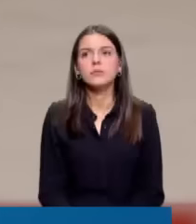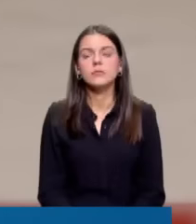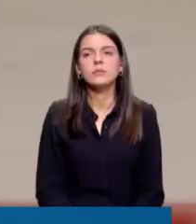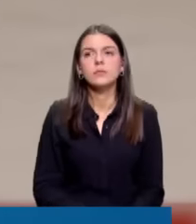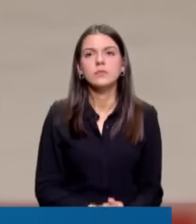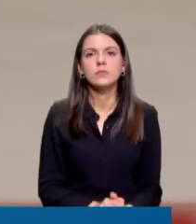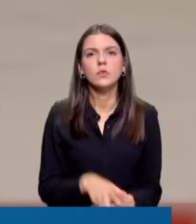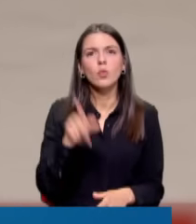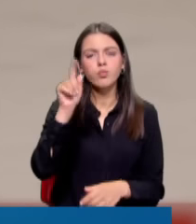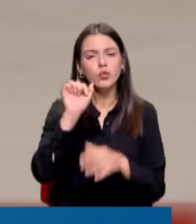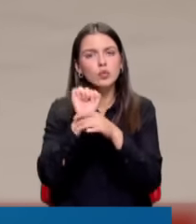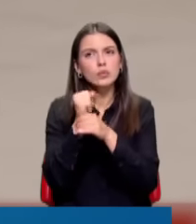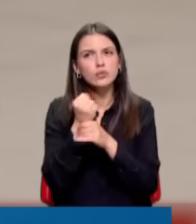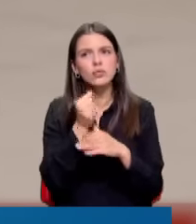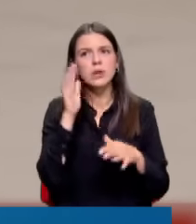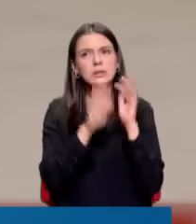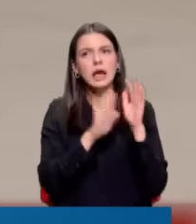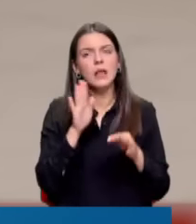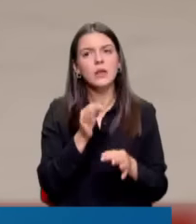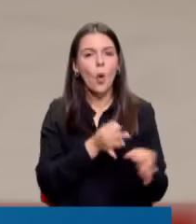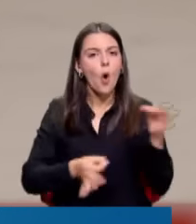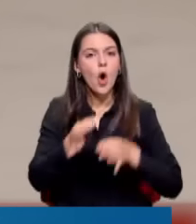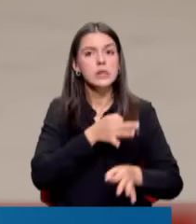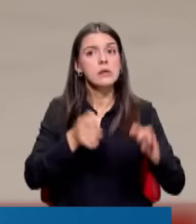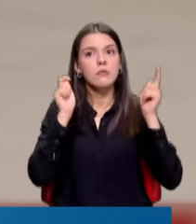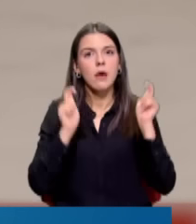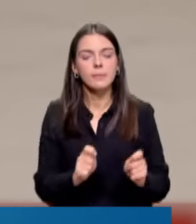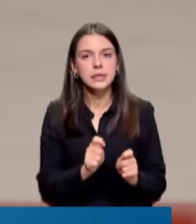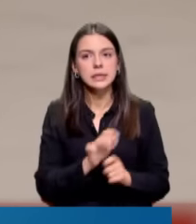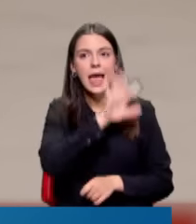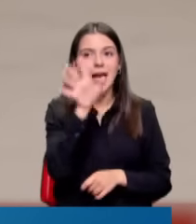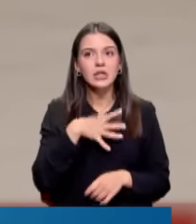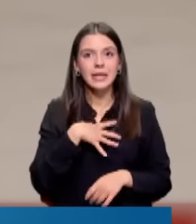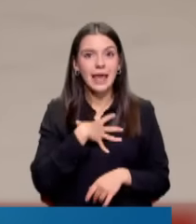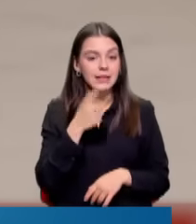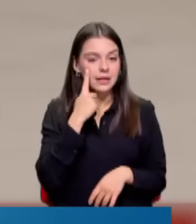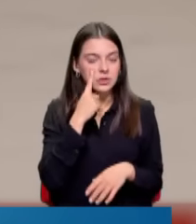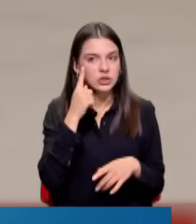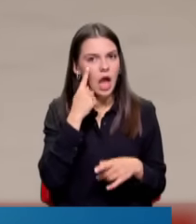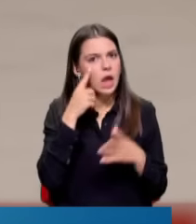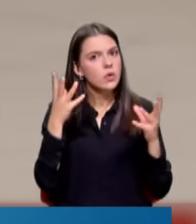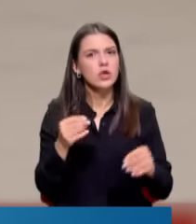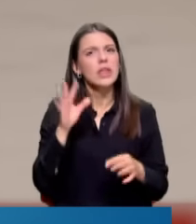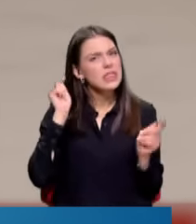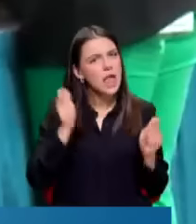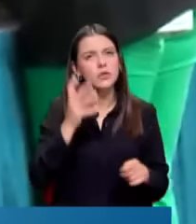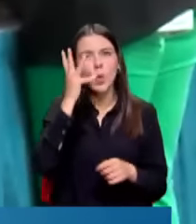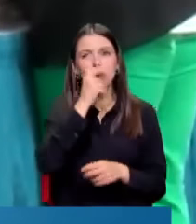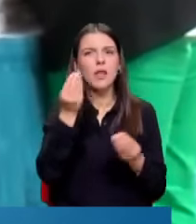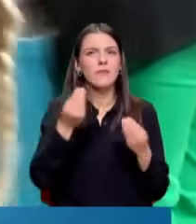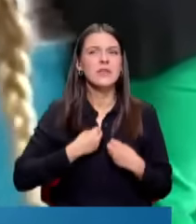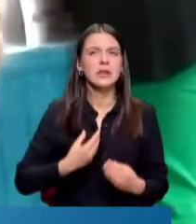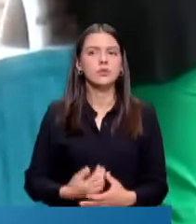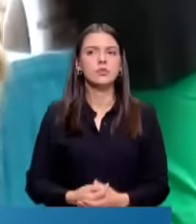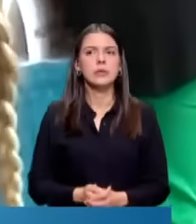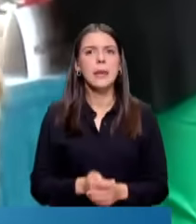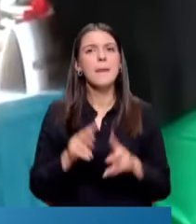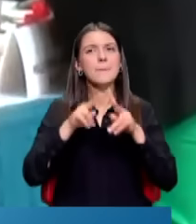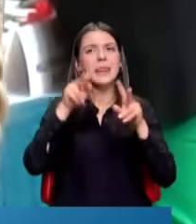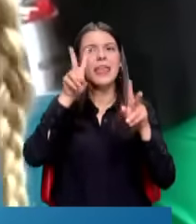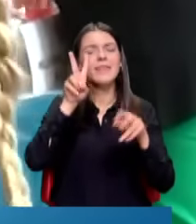Bu usta saldırı organize edildi ve her şey gözümüzün önünde oldu. Gerçekten utanç vericidir. Milletvekilliğinde